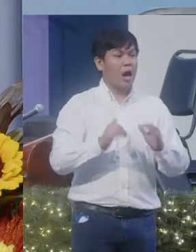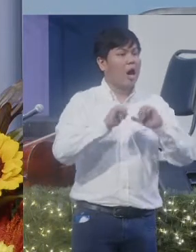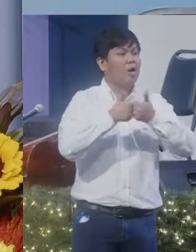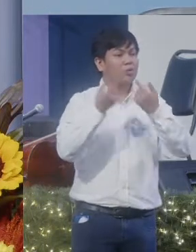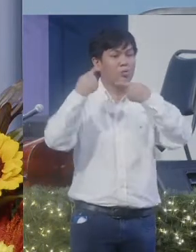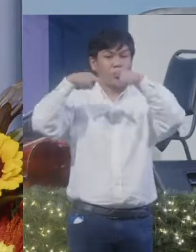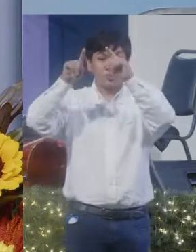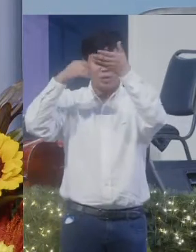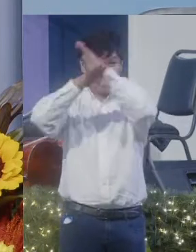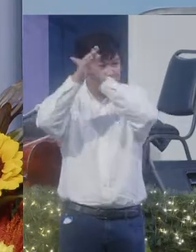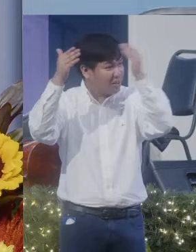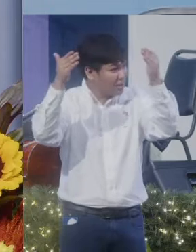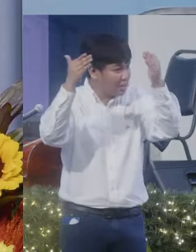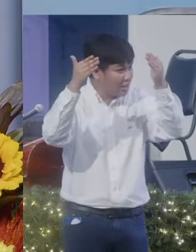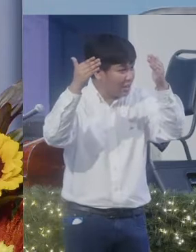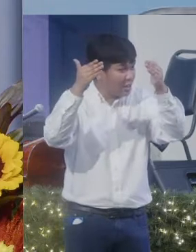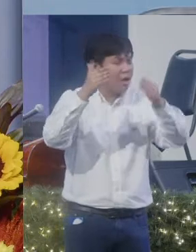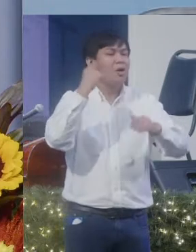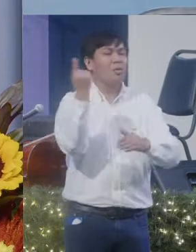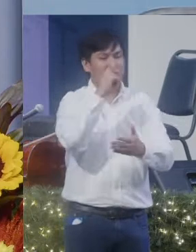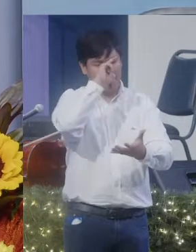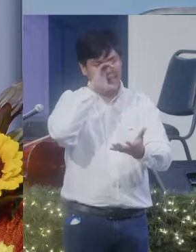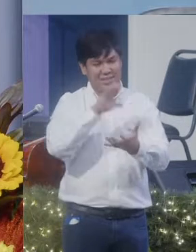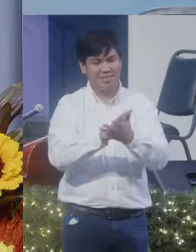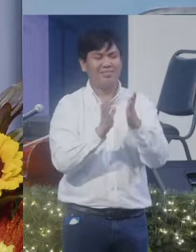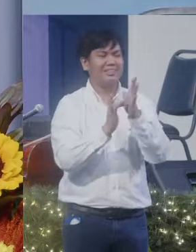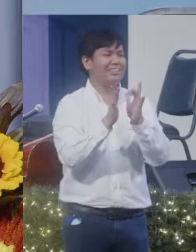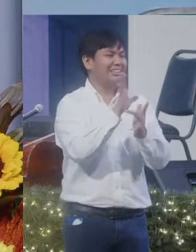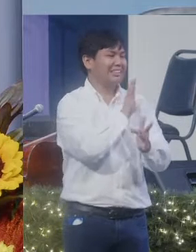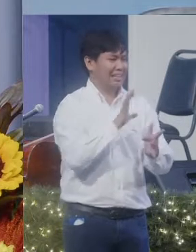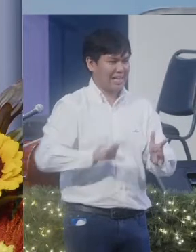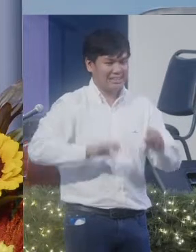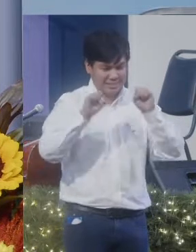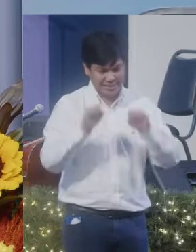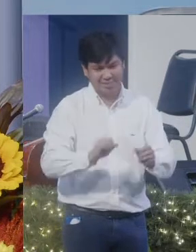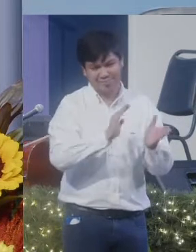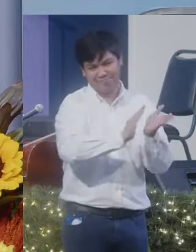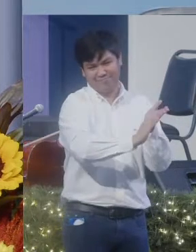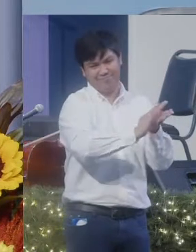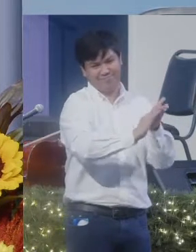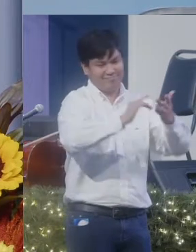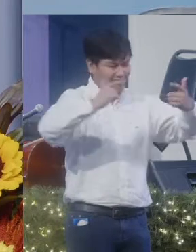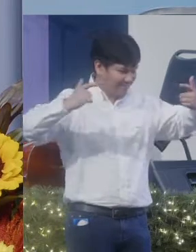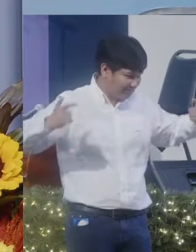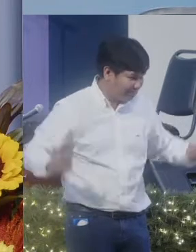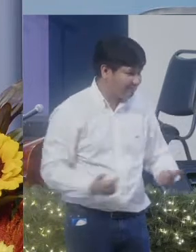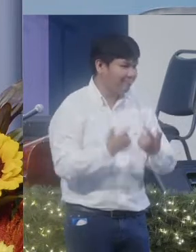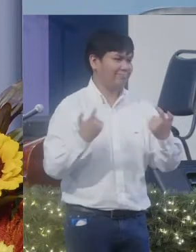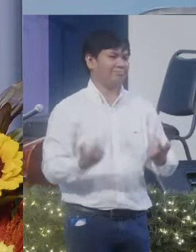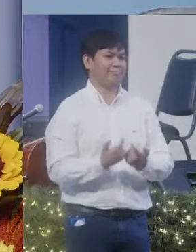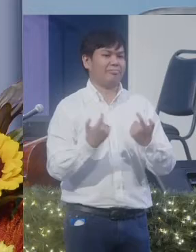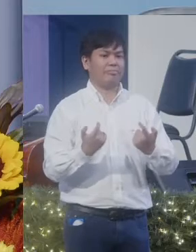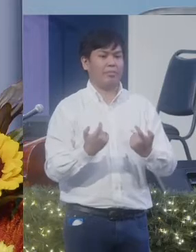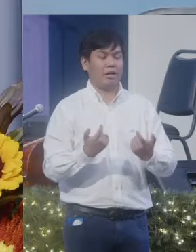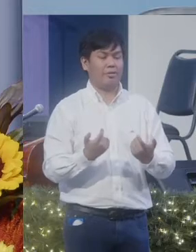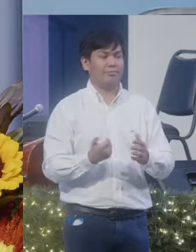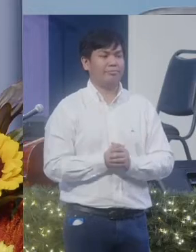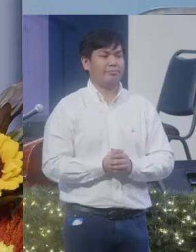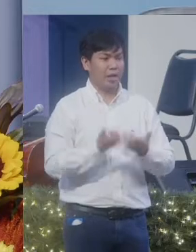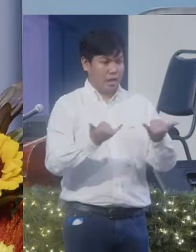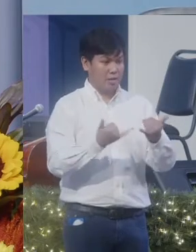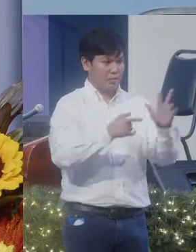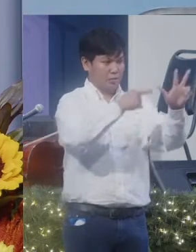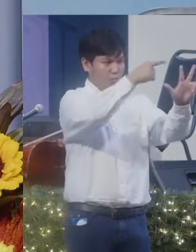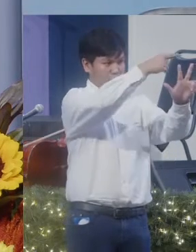sa kaligtasan ng makasalanan. Pangalawa, tignan po ninyo yung outline nyo. Number 2, ang